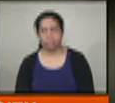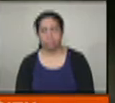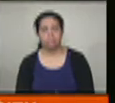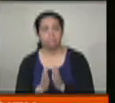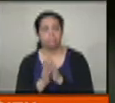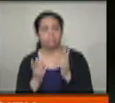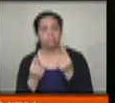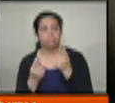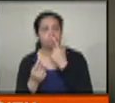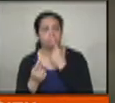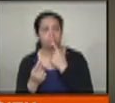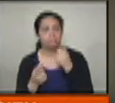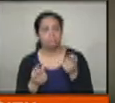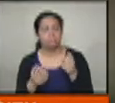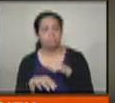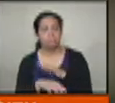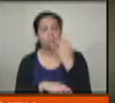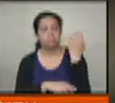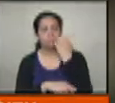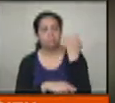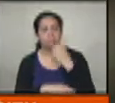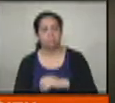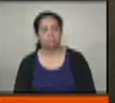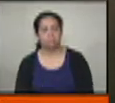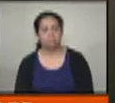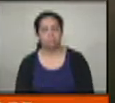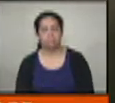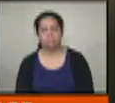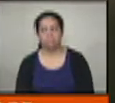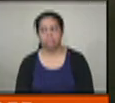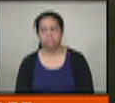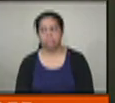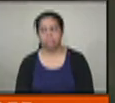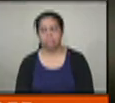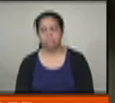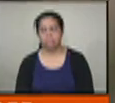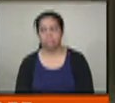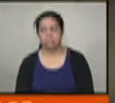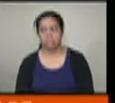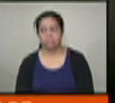Tanungin niyo kung anong sinabi namin. Papadala sa emergency. Kailangan niyo lang. Isang barangay.